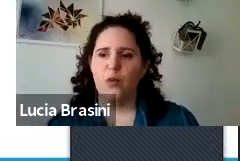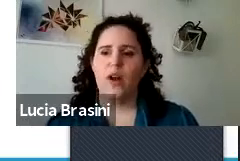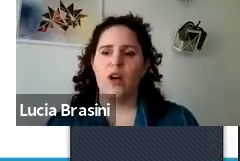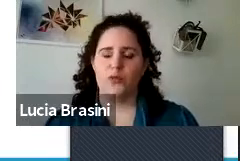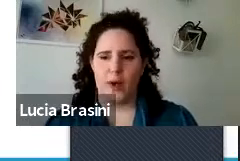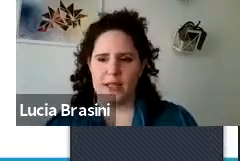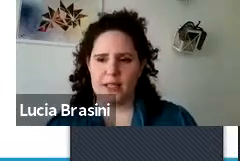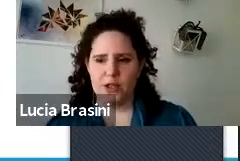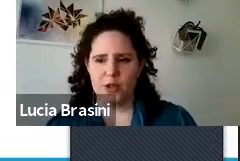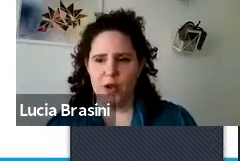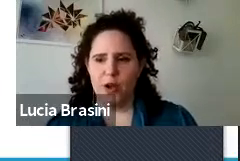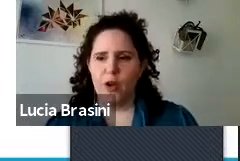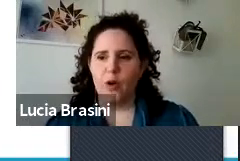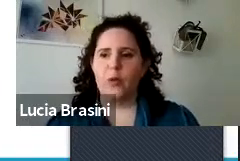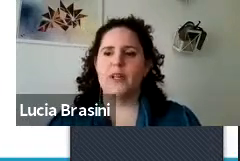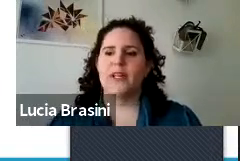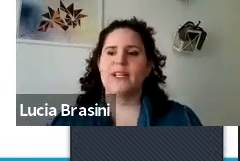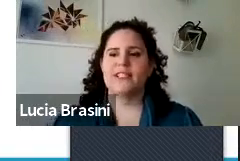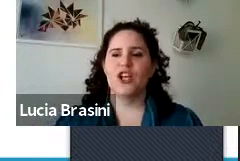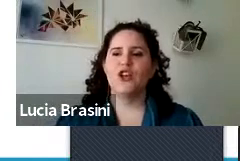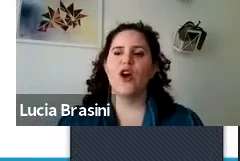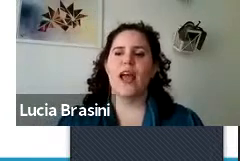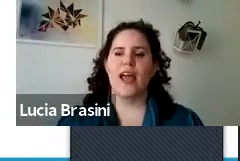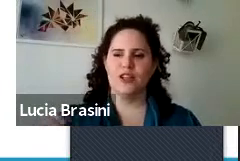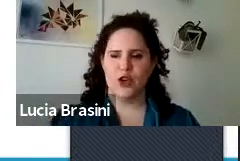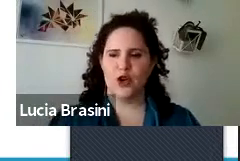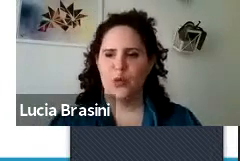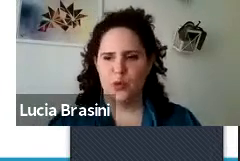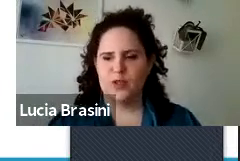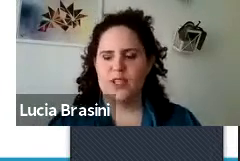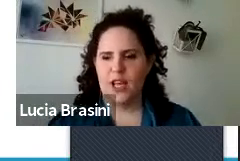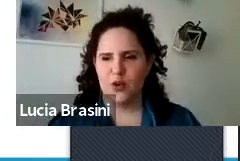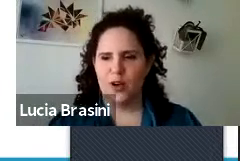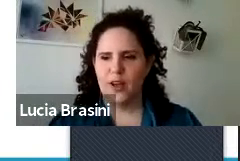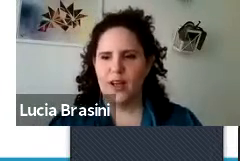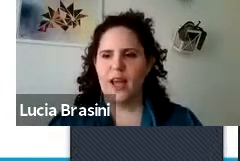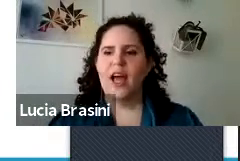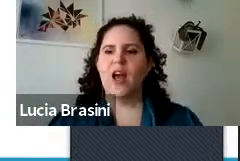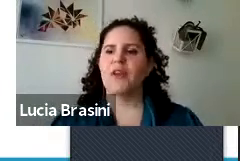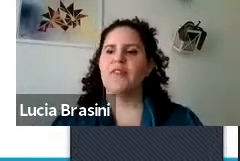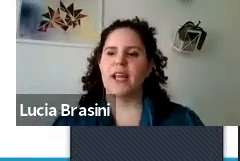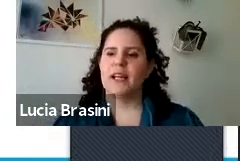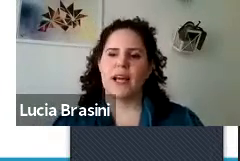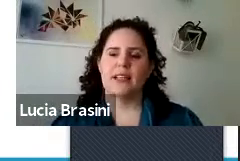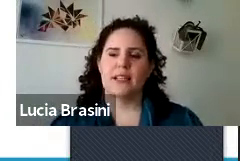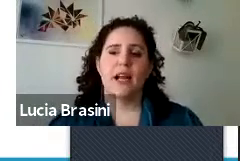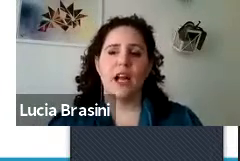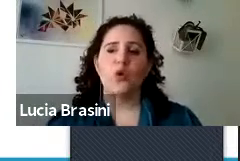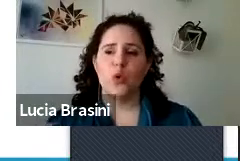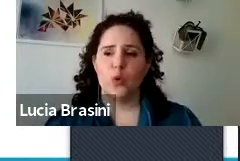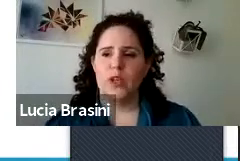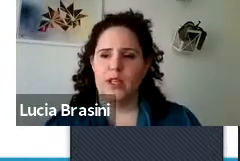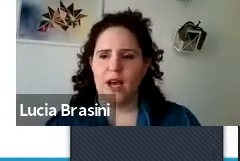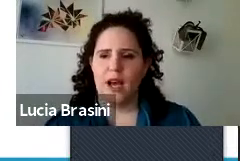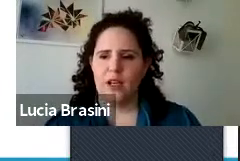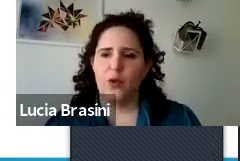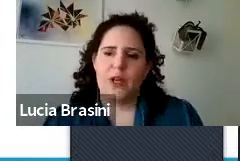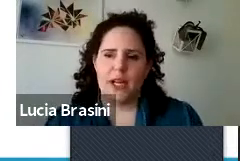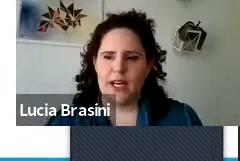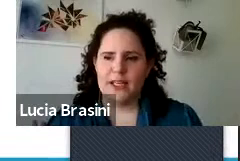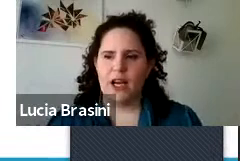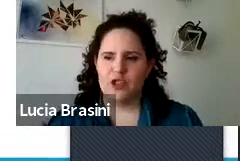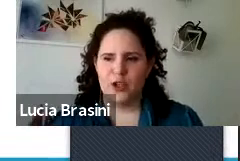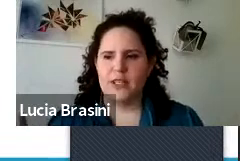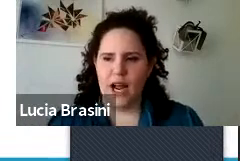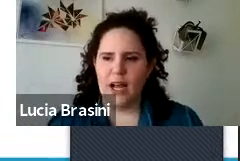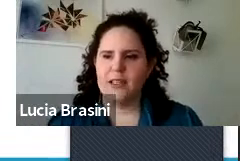presente in quello spazio. Quindi se io entro in un museo e mi viene data l'audioguida, io